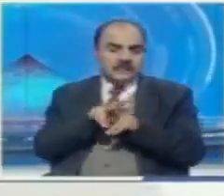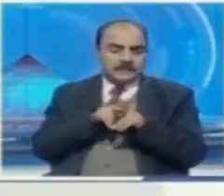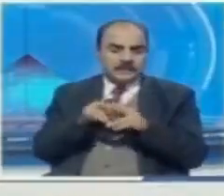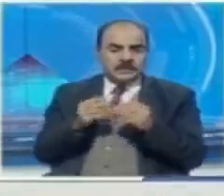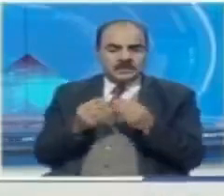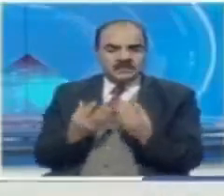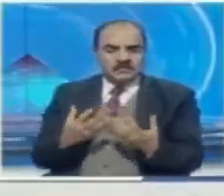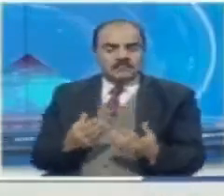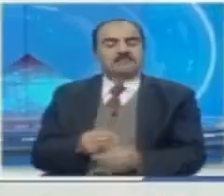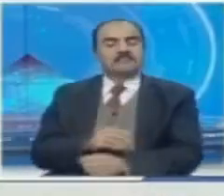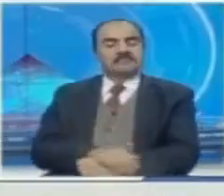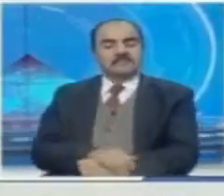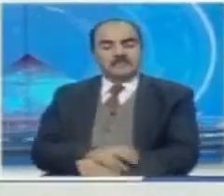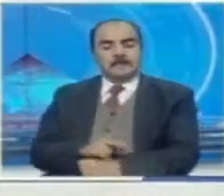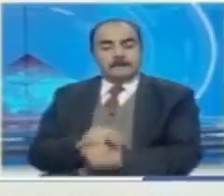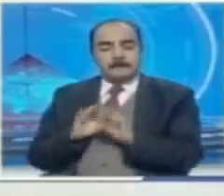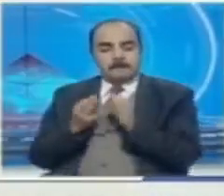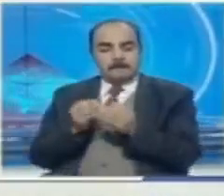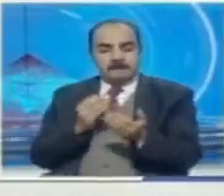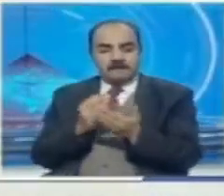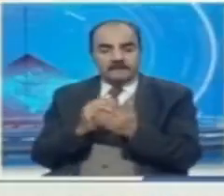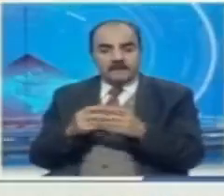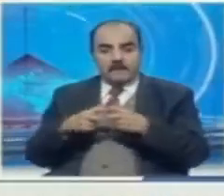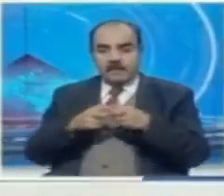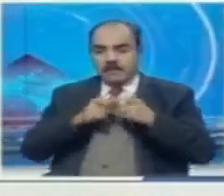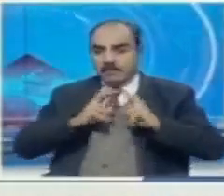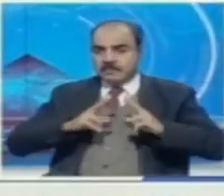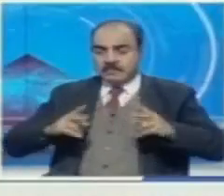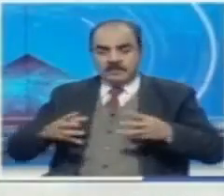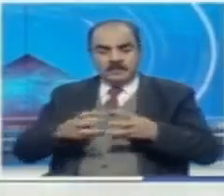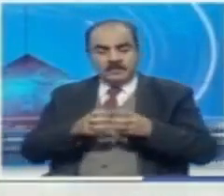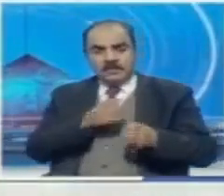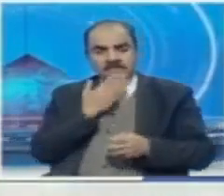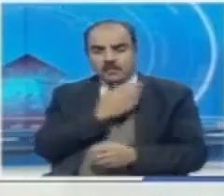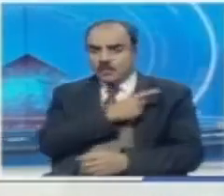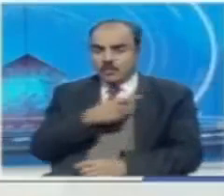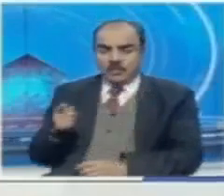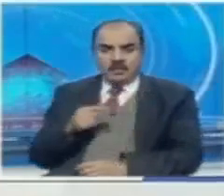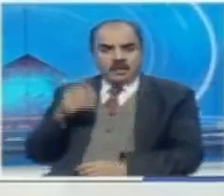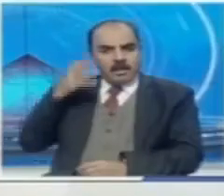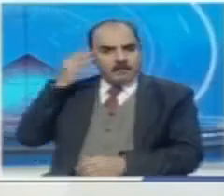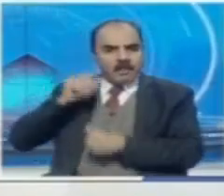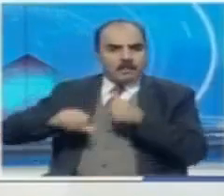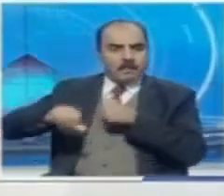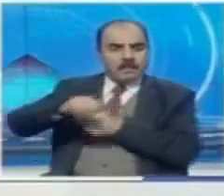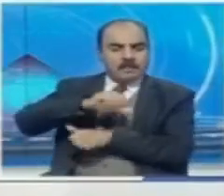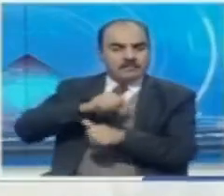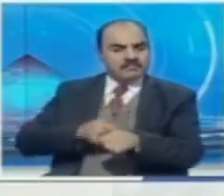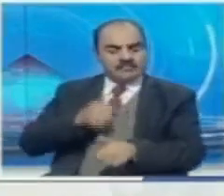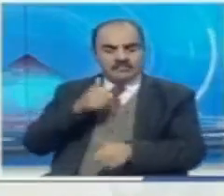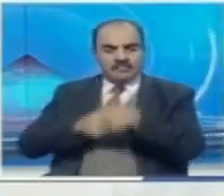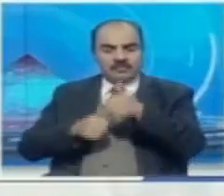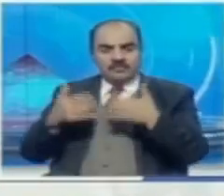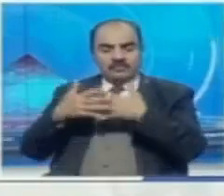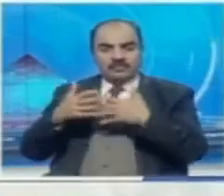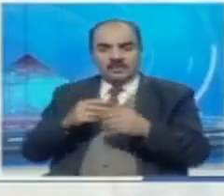المبتدئين. كما تم خلال فعاليات مؤتمر ومعرض صيانة وعمرة الطائرات بإفريقيا تبادل الخبرات والتجارب الناجحة لشركات